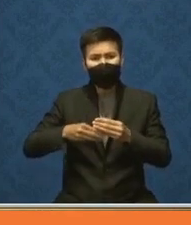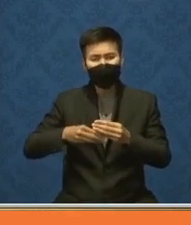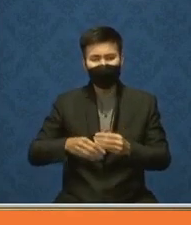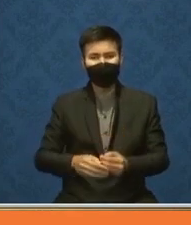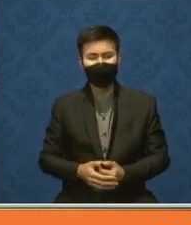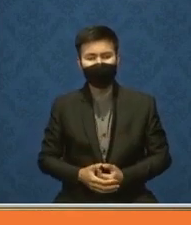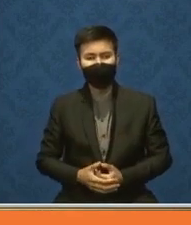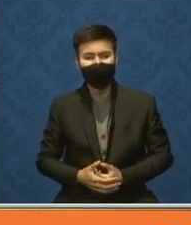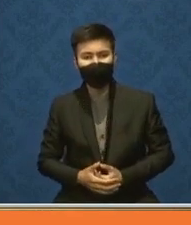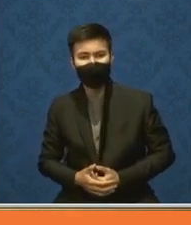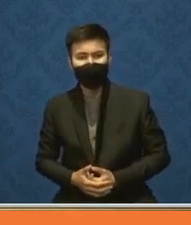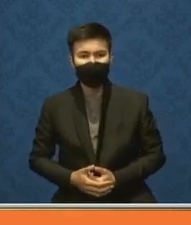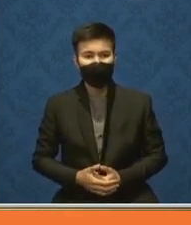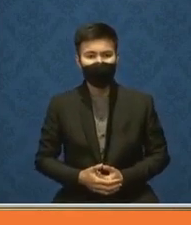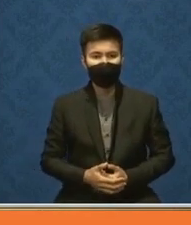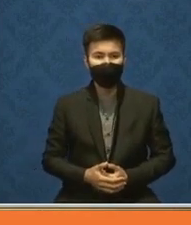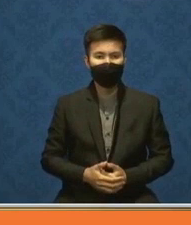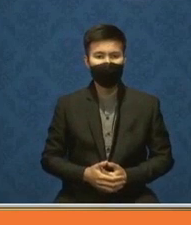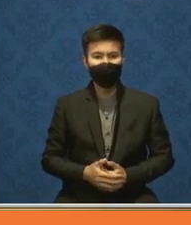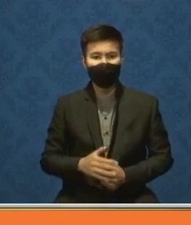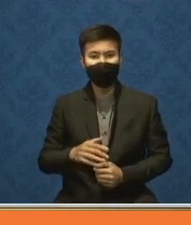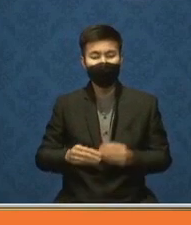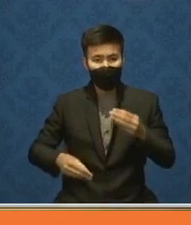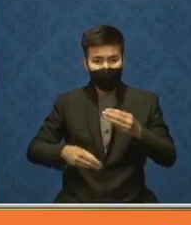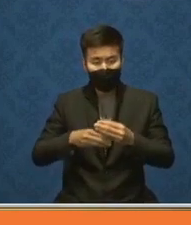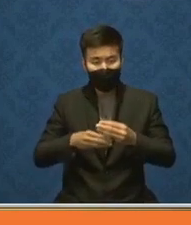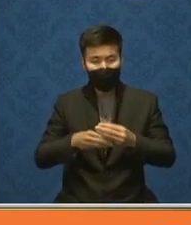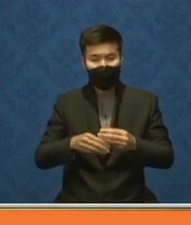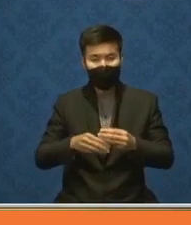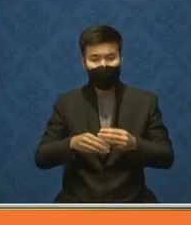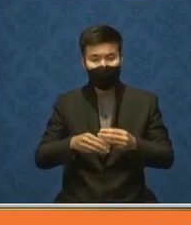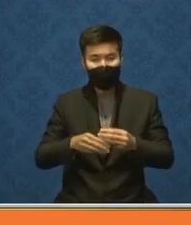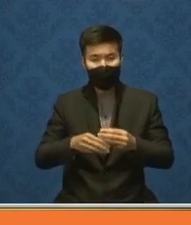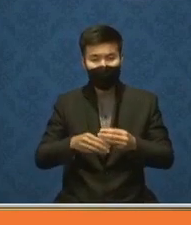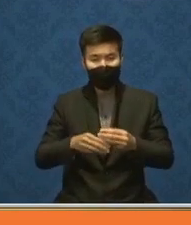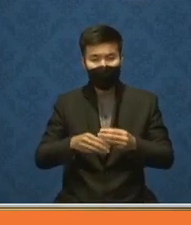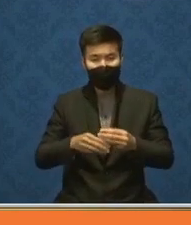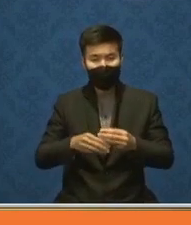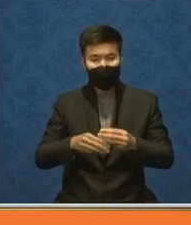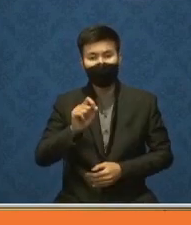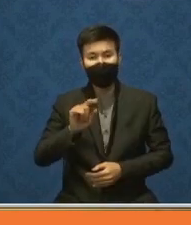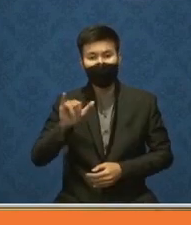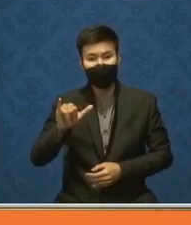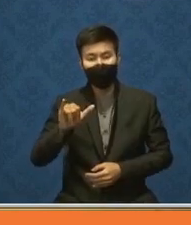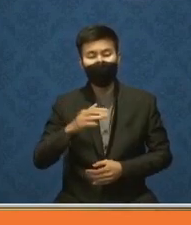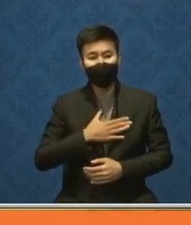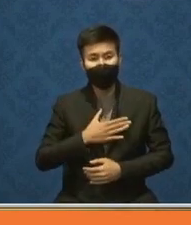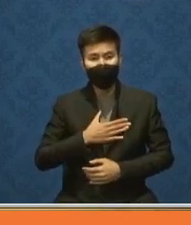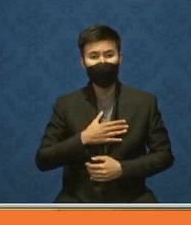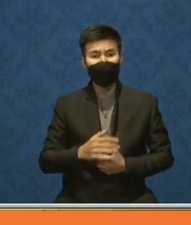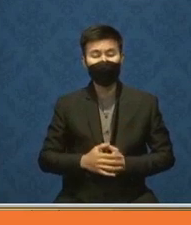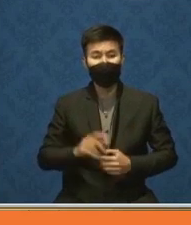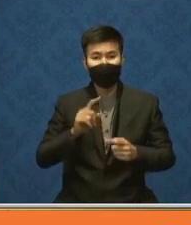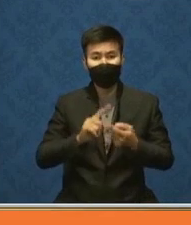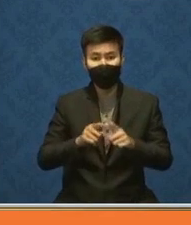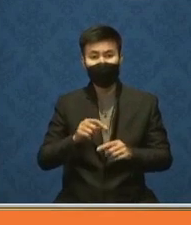ครับดังนั้นเนี่ยที่เราเสนอคือเพิ่มงบบสย.เพิ่มขึ้นและการสร้างเพิ่มแต้มต่อเนี่ยครับนี่ก็เป็นสิ่งที่ผม